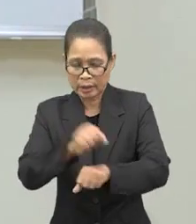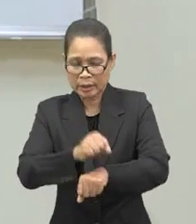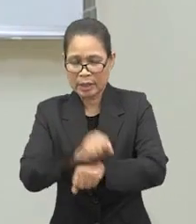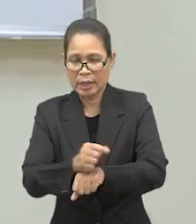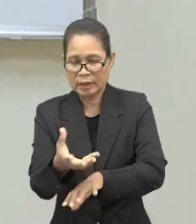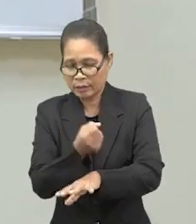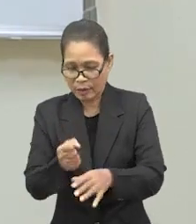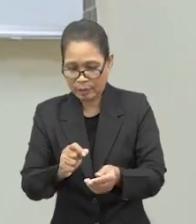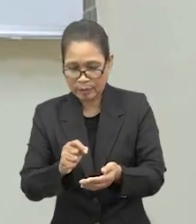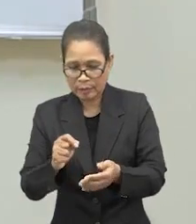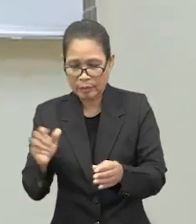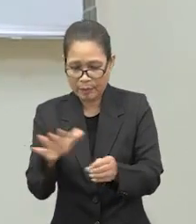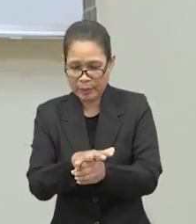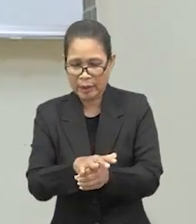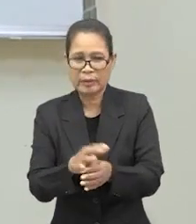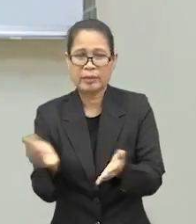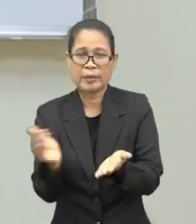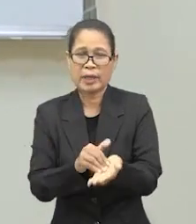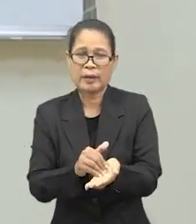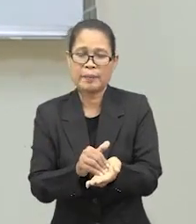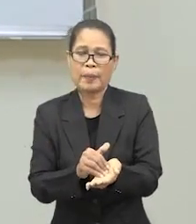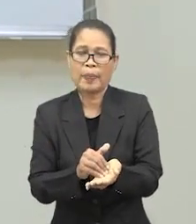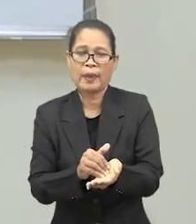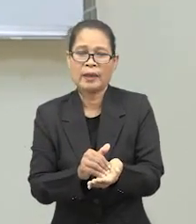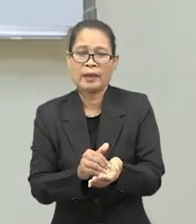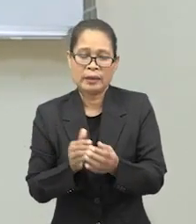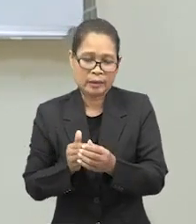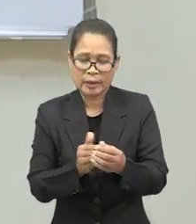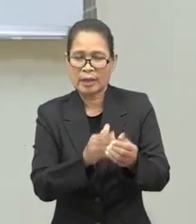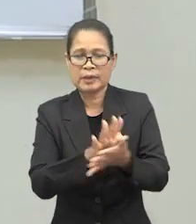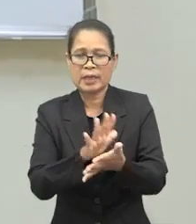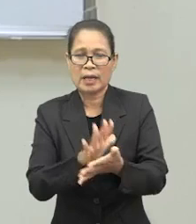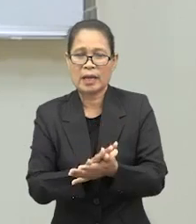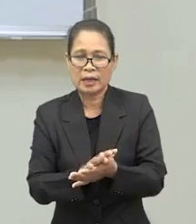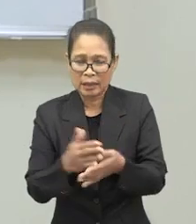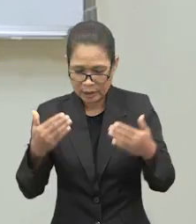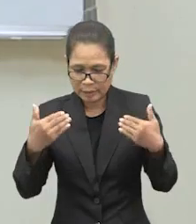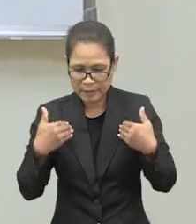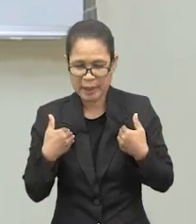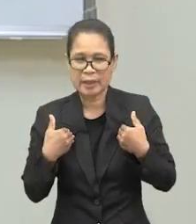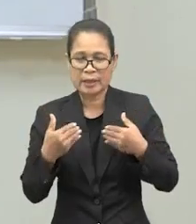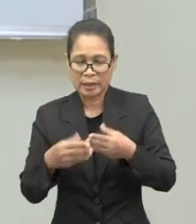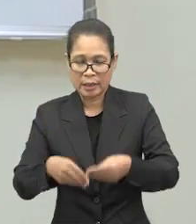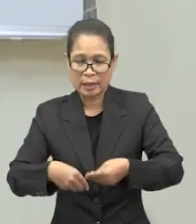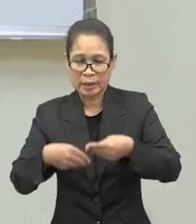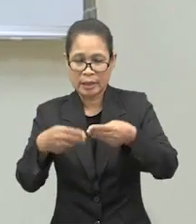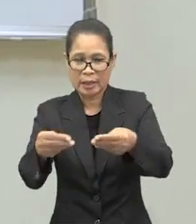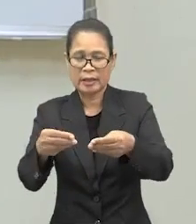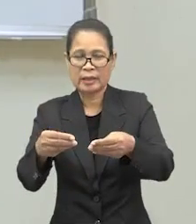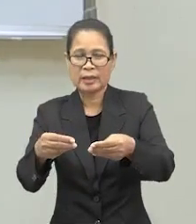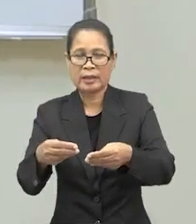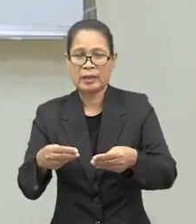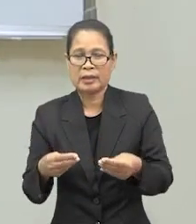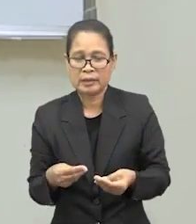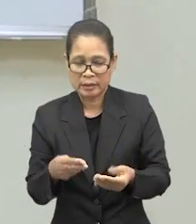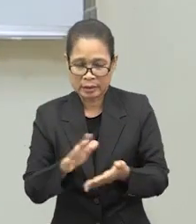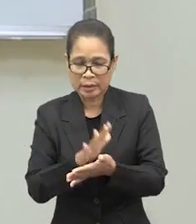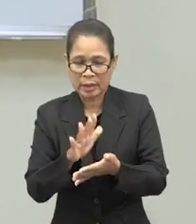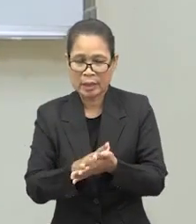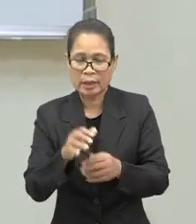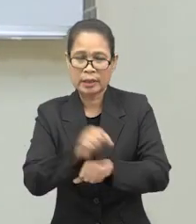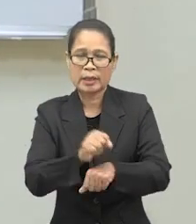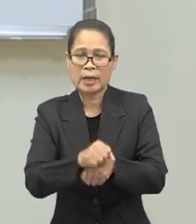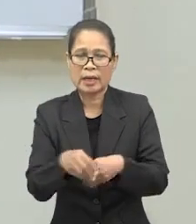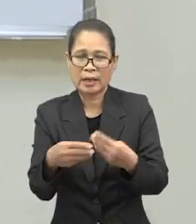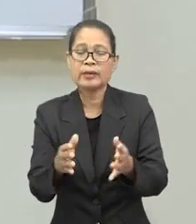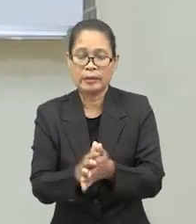lắc cái ca pi sơn la rồi bà con hai giọt một bấm pin mình thèm chà nơi tam sơn la này mùi này muối cứ miên chạy sản lực cái ca chun